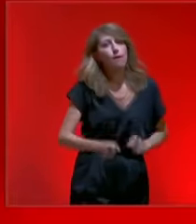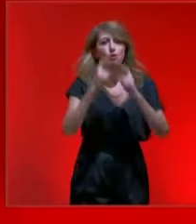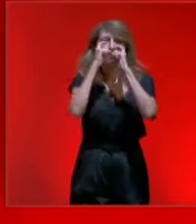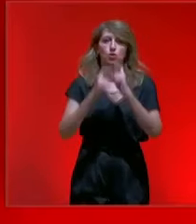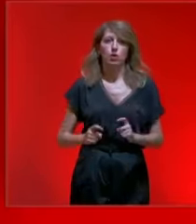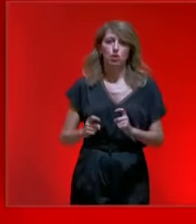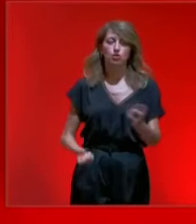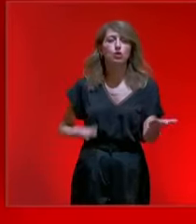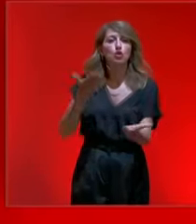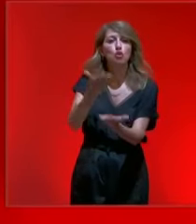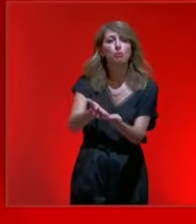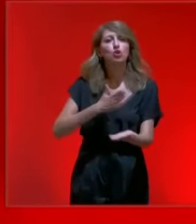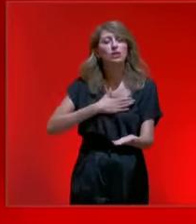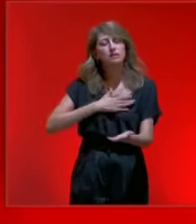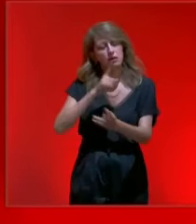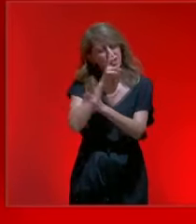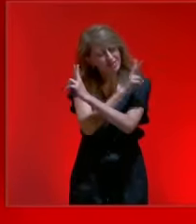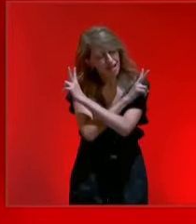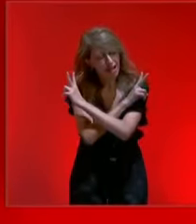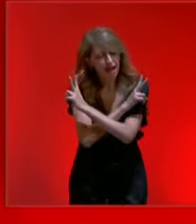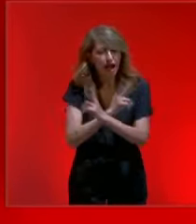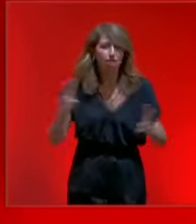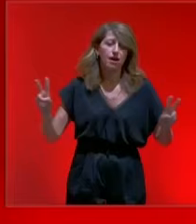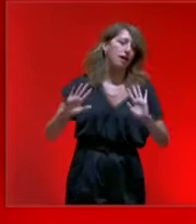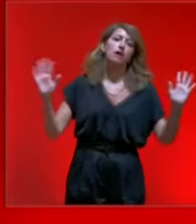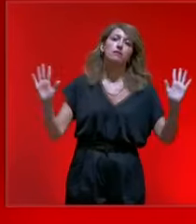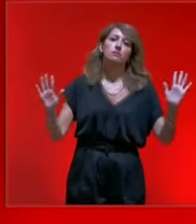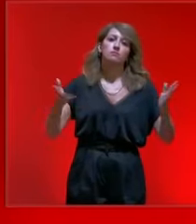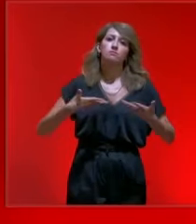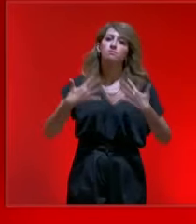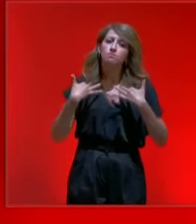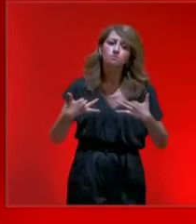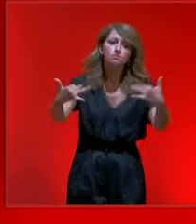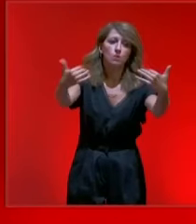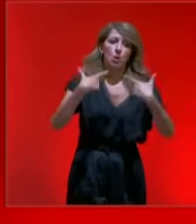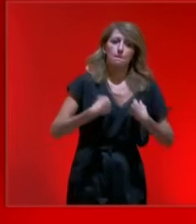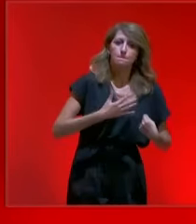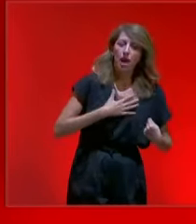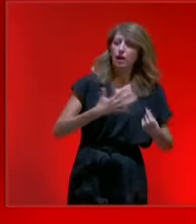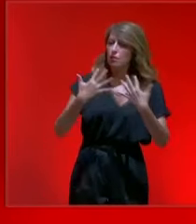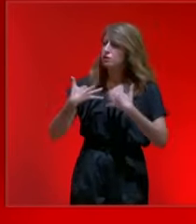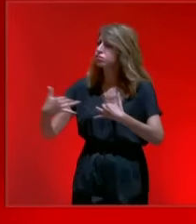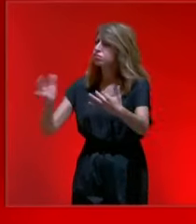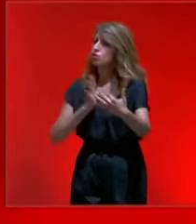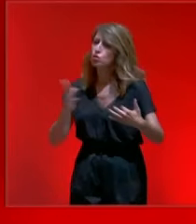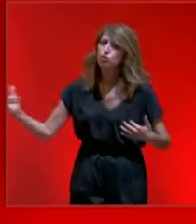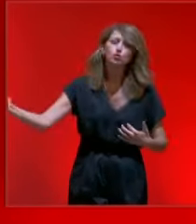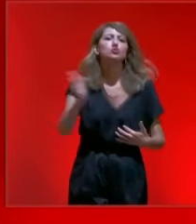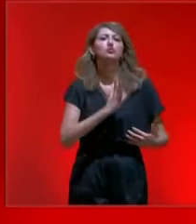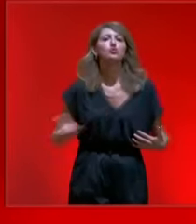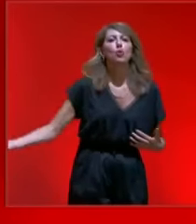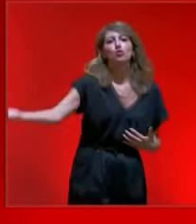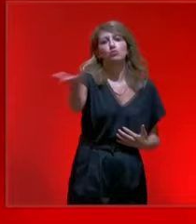ανοιχτά, ενώπιον και των μελών μας και του δημοκρατικού προοδευτικού κόσμου της χώρας. Υπάρχει η